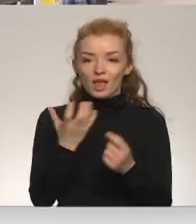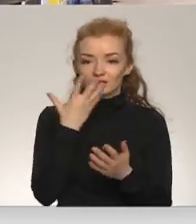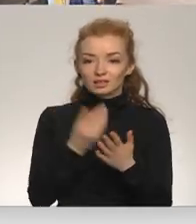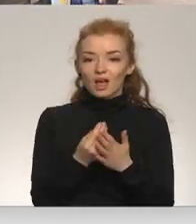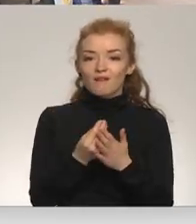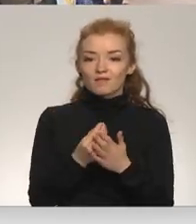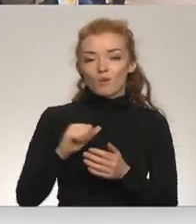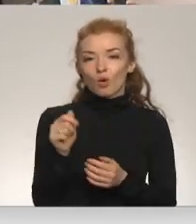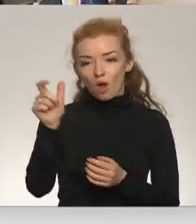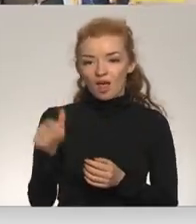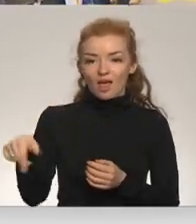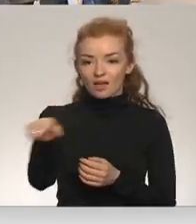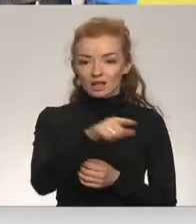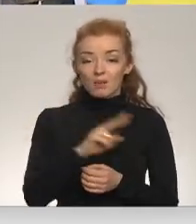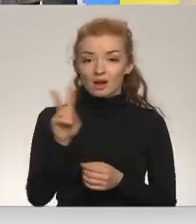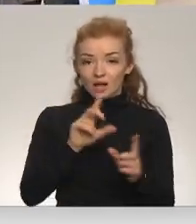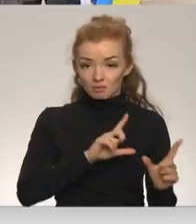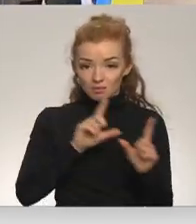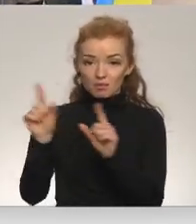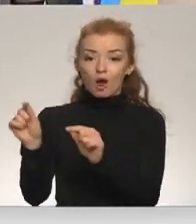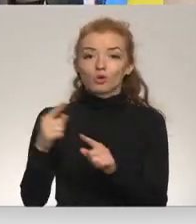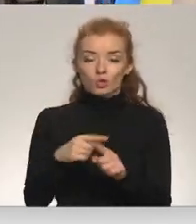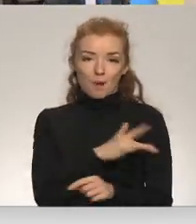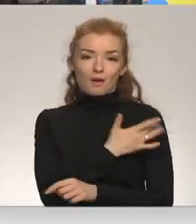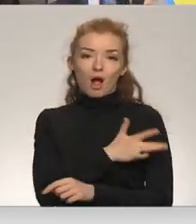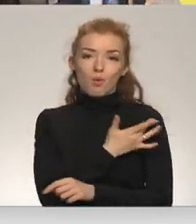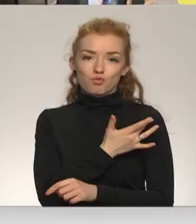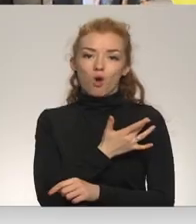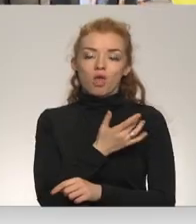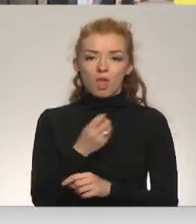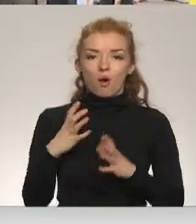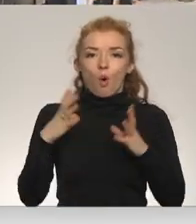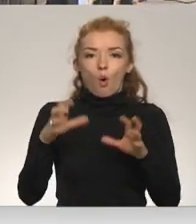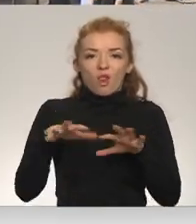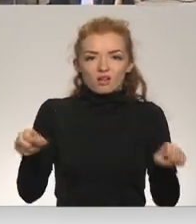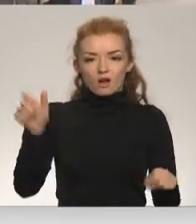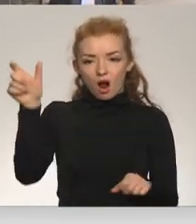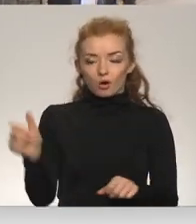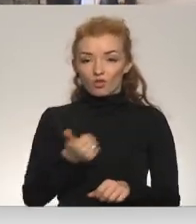šo biznesa pārstāvjiem, tie, kuri brauca un apkalpoja oligarkus.